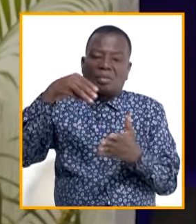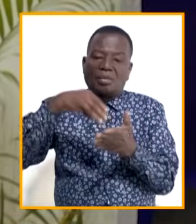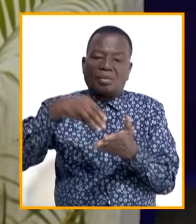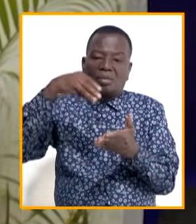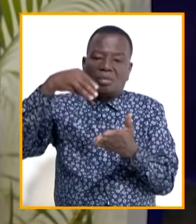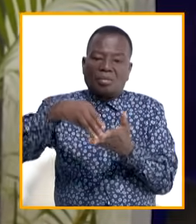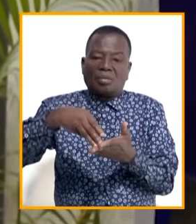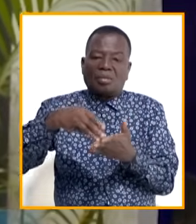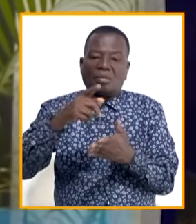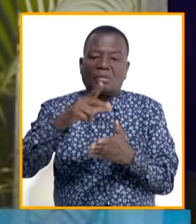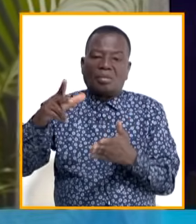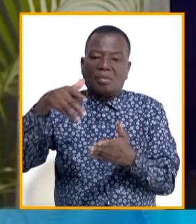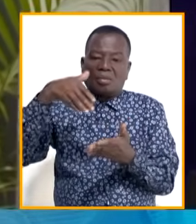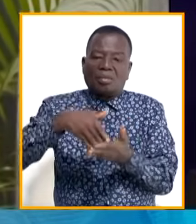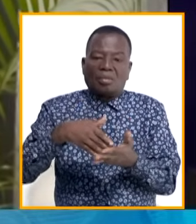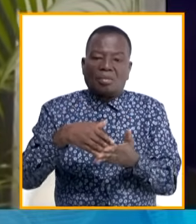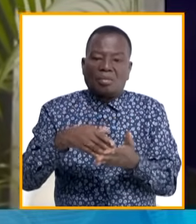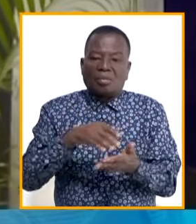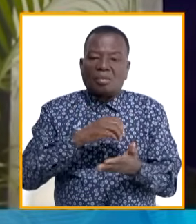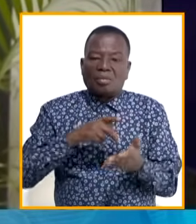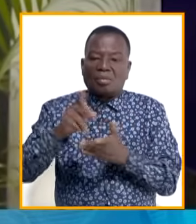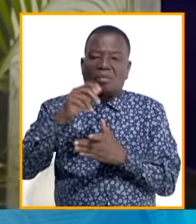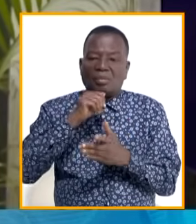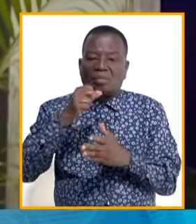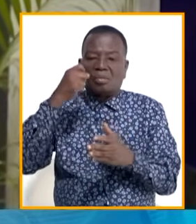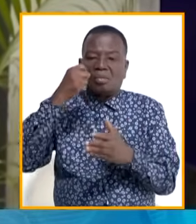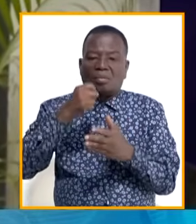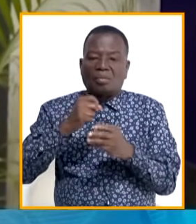000 trucs comme ça. Bon, vraiment, je pense que. Et puis, on ne paye pas sa cash.